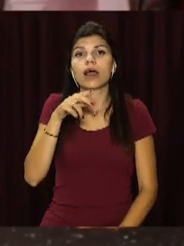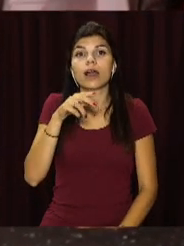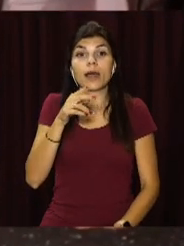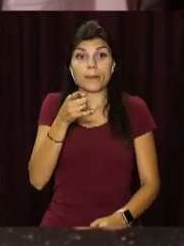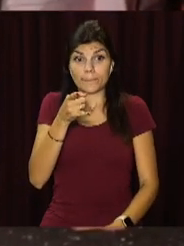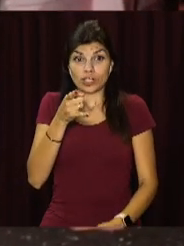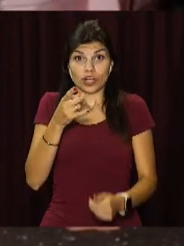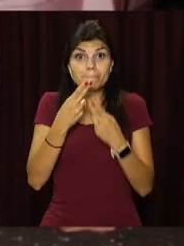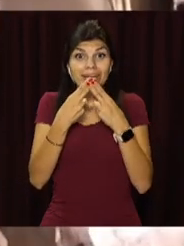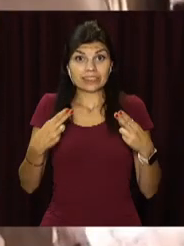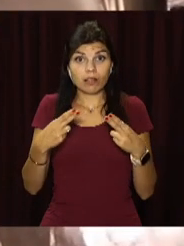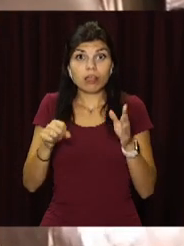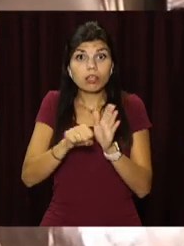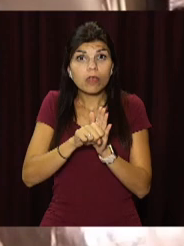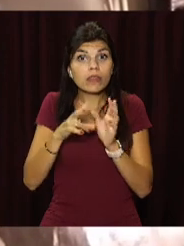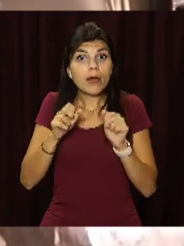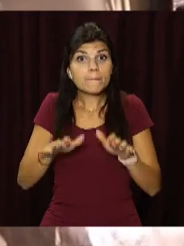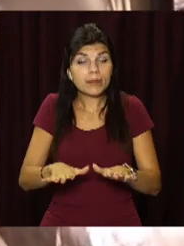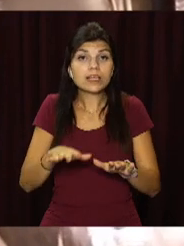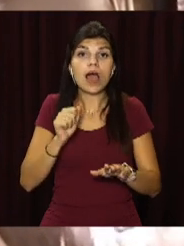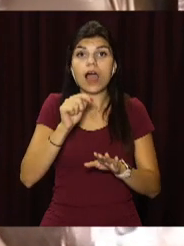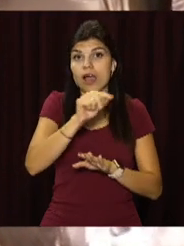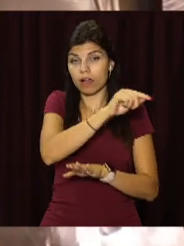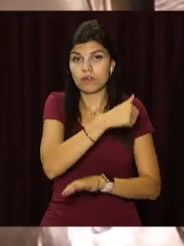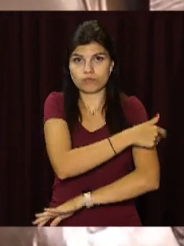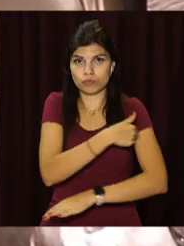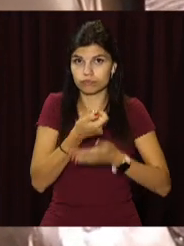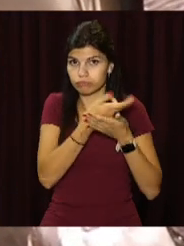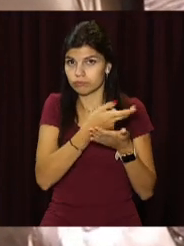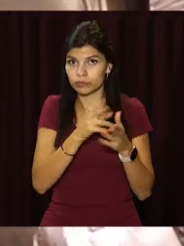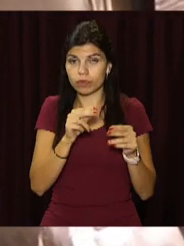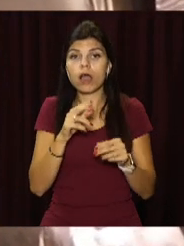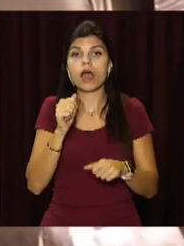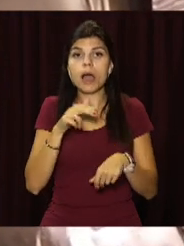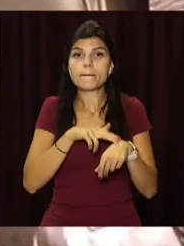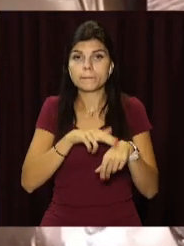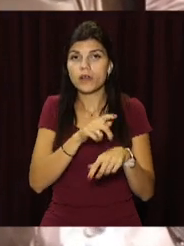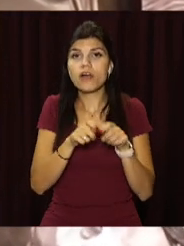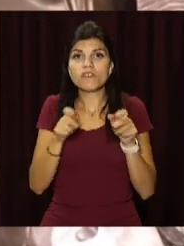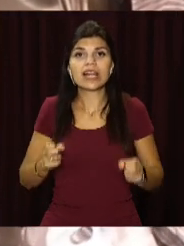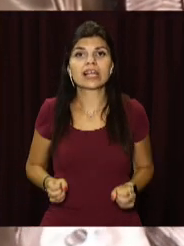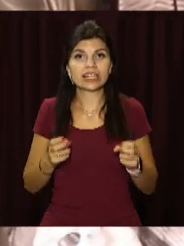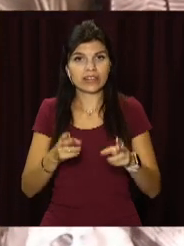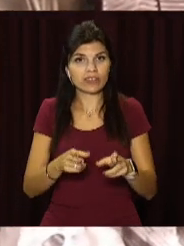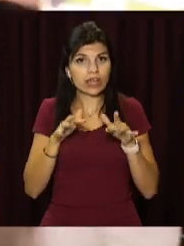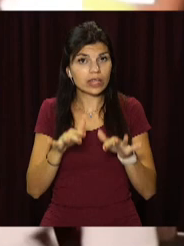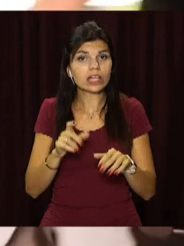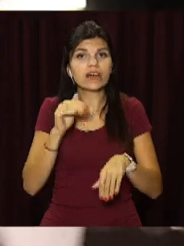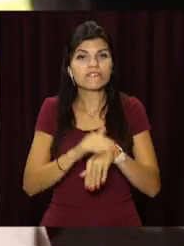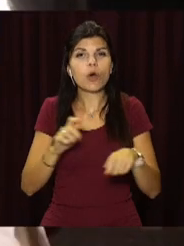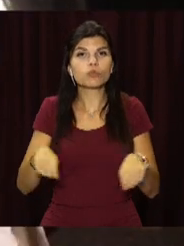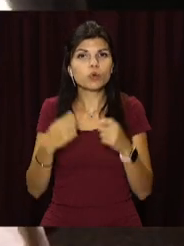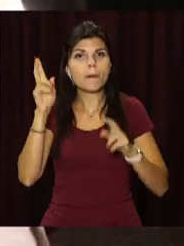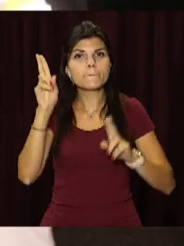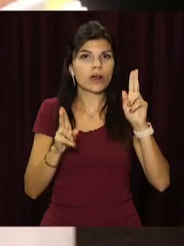місці, водія ж та трьох пасажирів «Део» ушпиталили до лікарень. А от правоохоронці відкрили кримінальне провадження за фактом